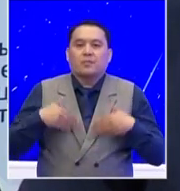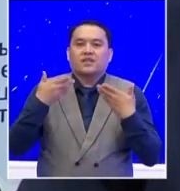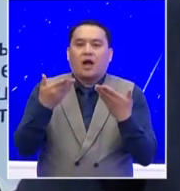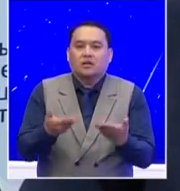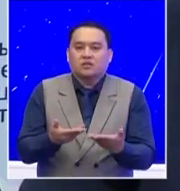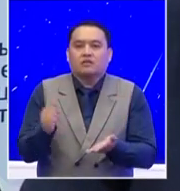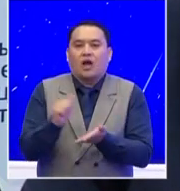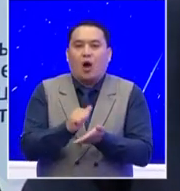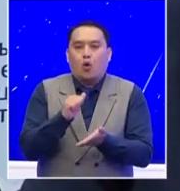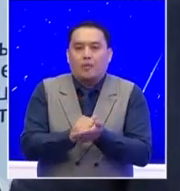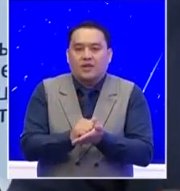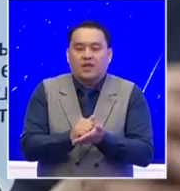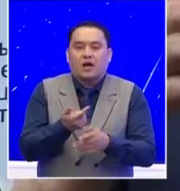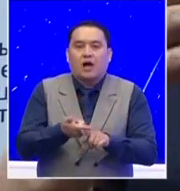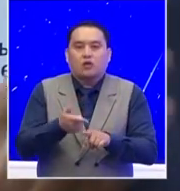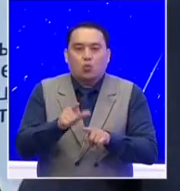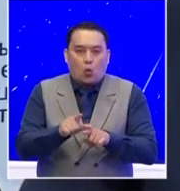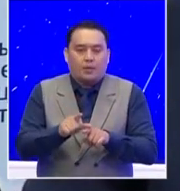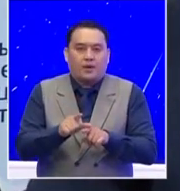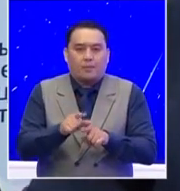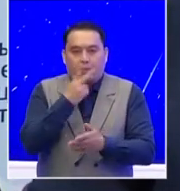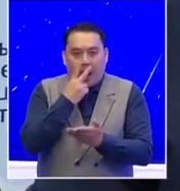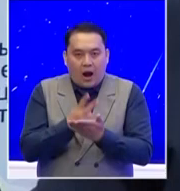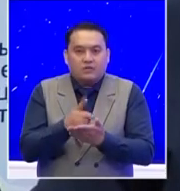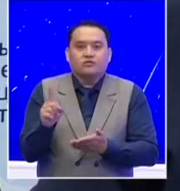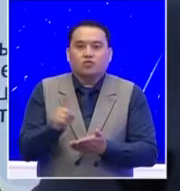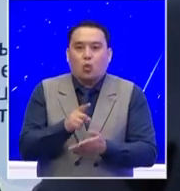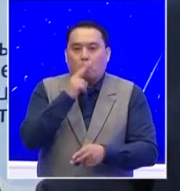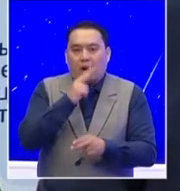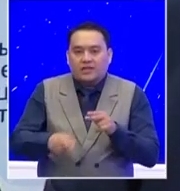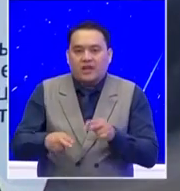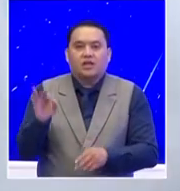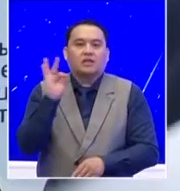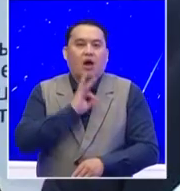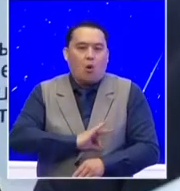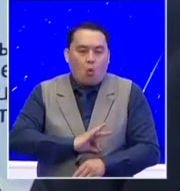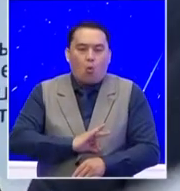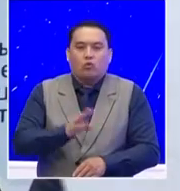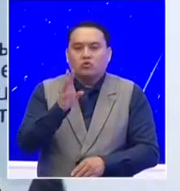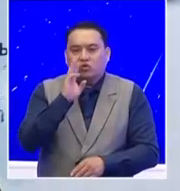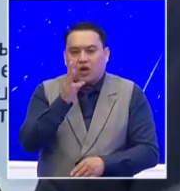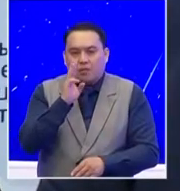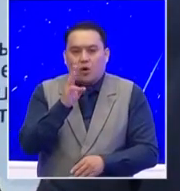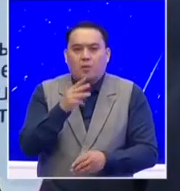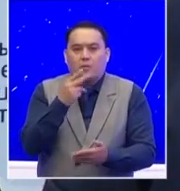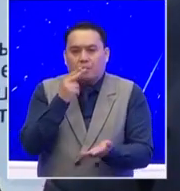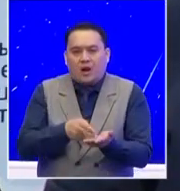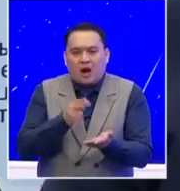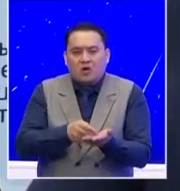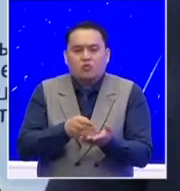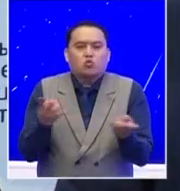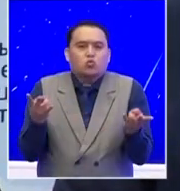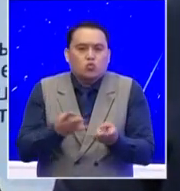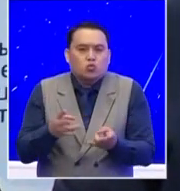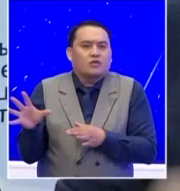предоставления документов, которые бы показывали, что он потерял доход. Он должен был предоставить копии приказа, там еще